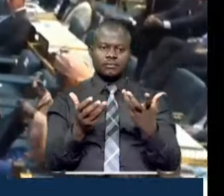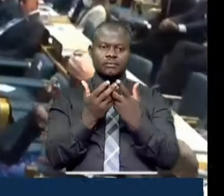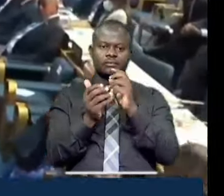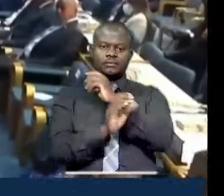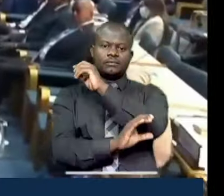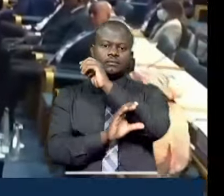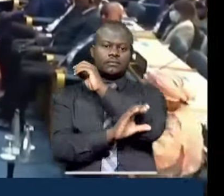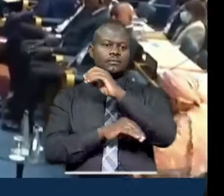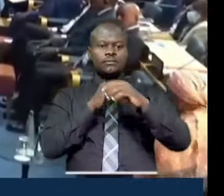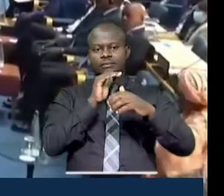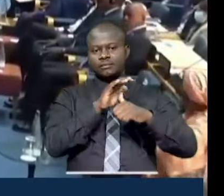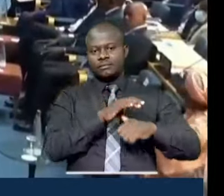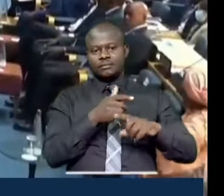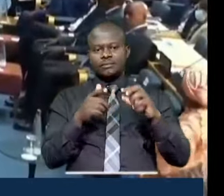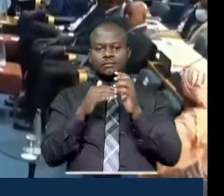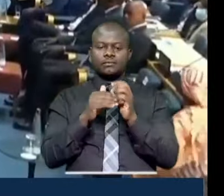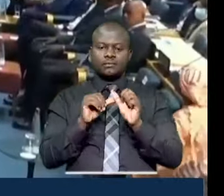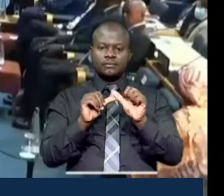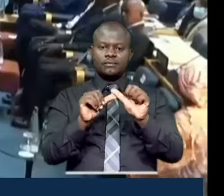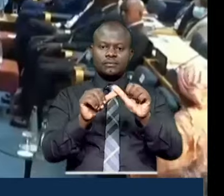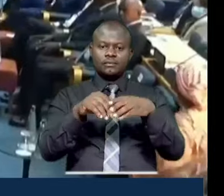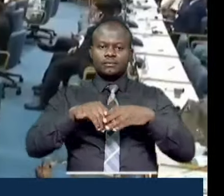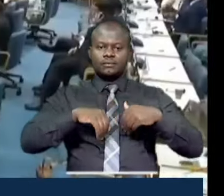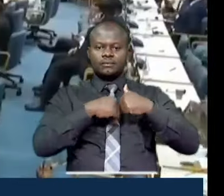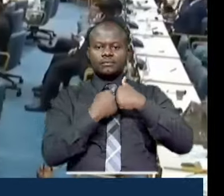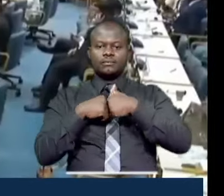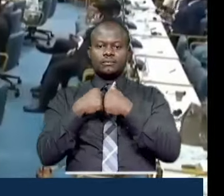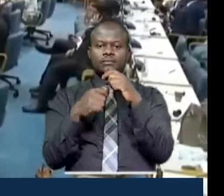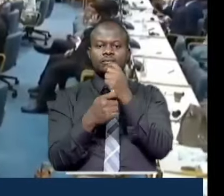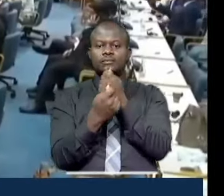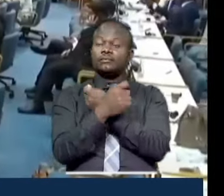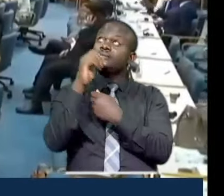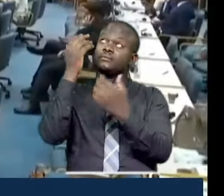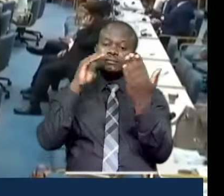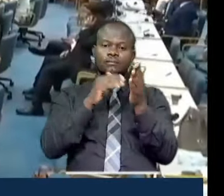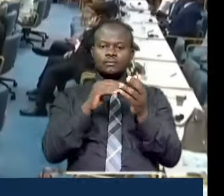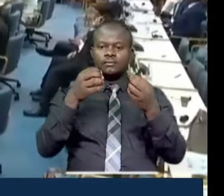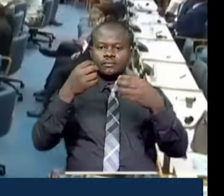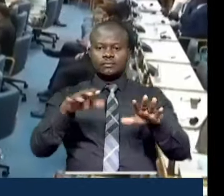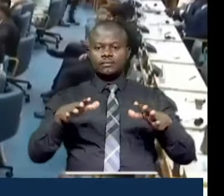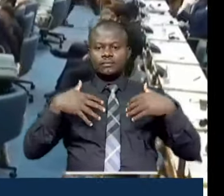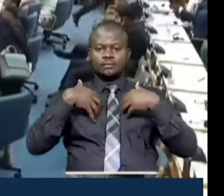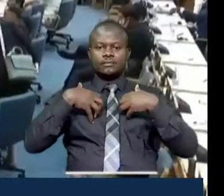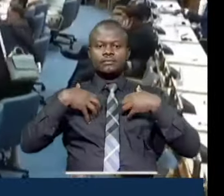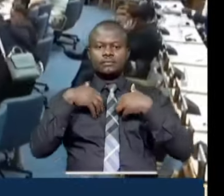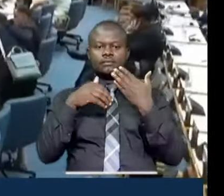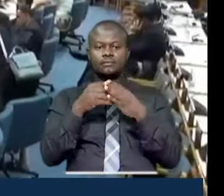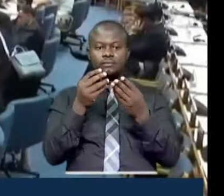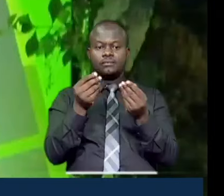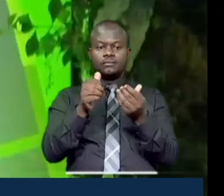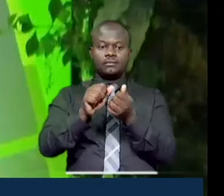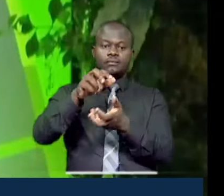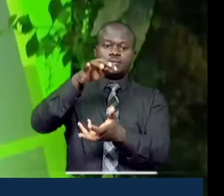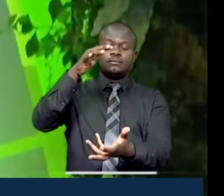n'ibihugu zidaheza kandi zirambye mu guhangana n'imihindagurikire y'ibihe gutakaza urusobe rw'ibinyabuzima n'ihumanywa